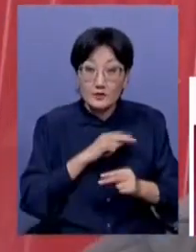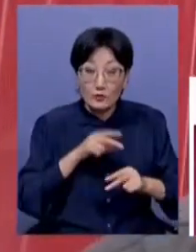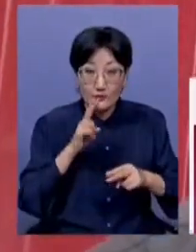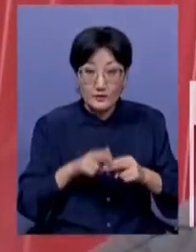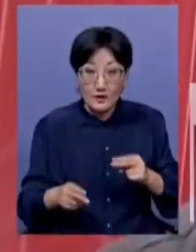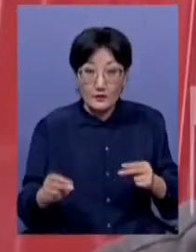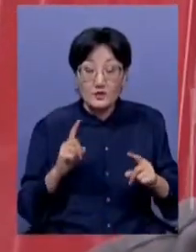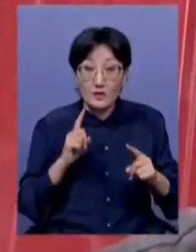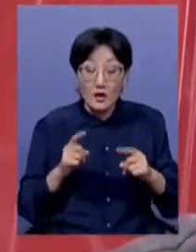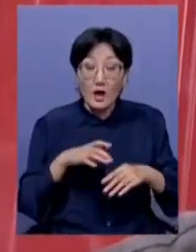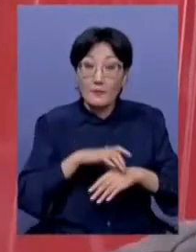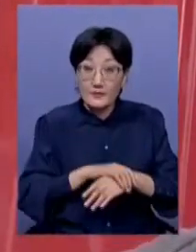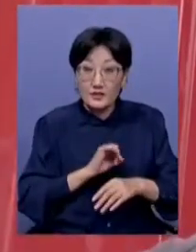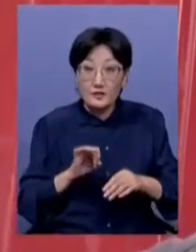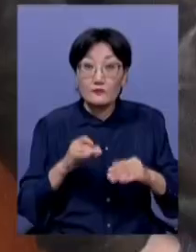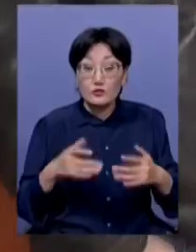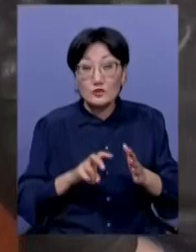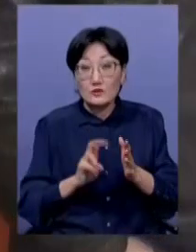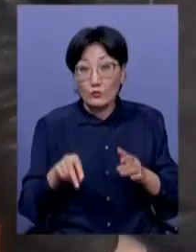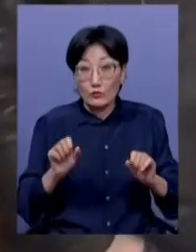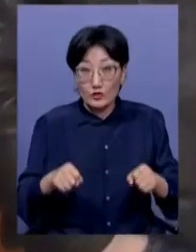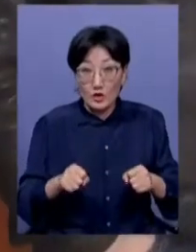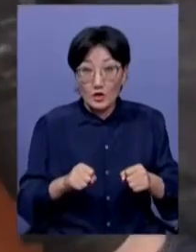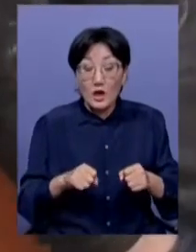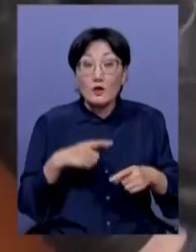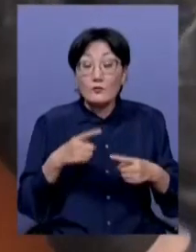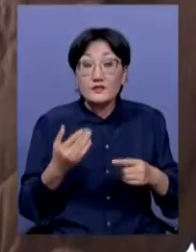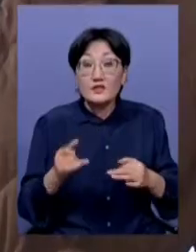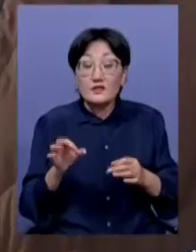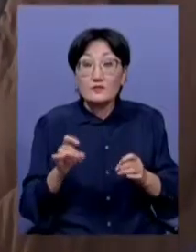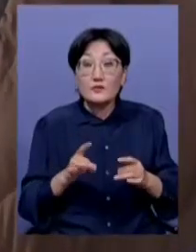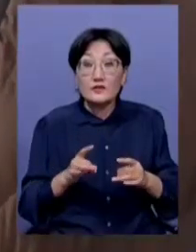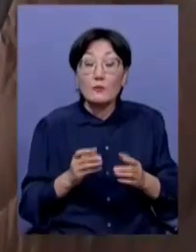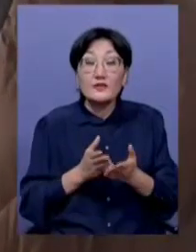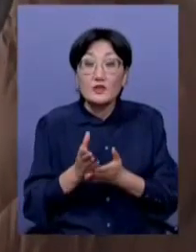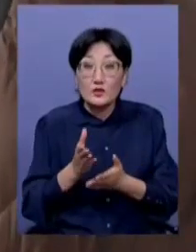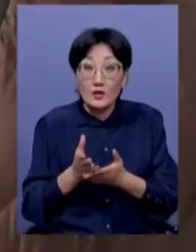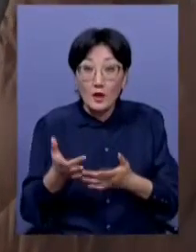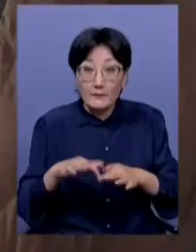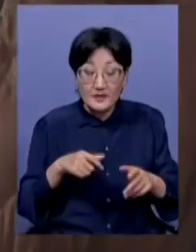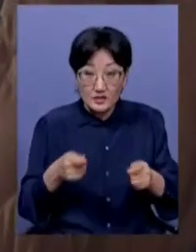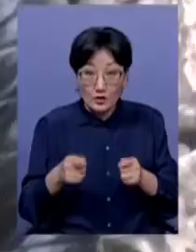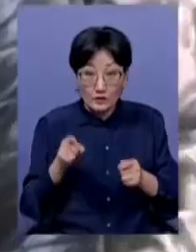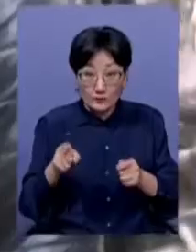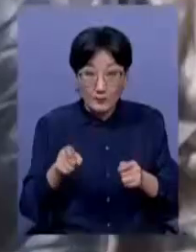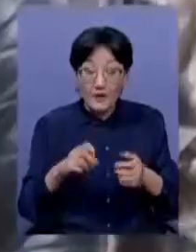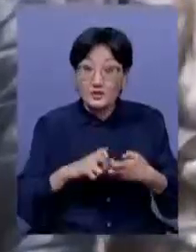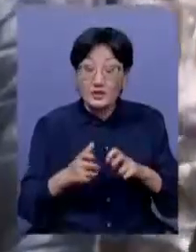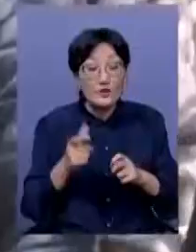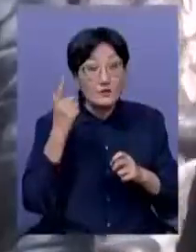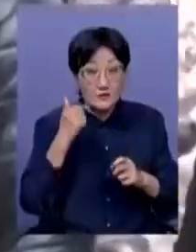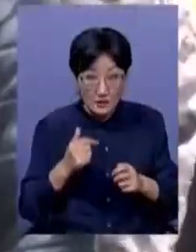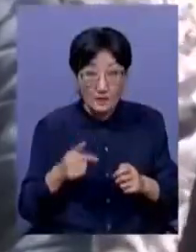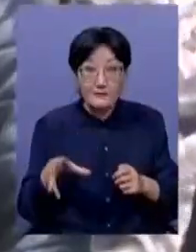собрали, определили и до свидания. Сельчане признаются, что не раз обивали пороги местных властей, хотя там об их проблеме знают